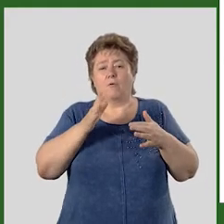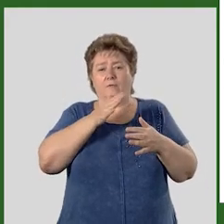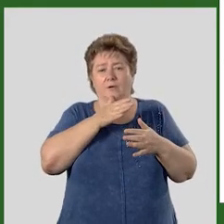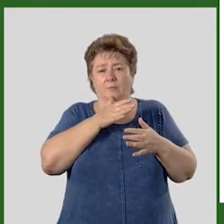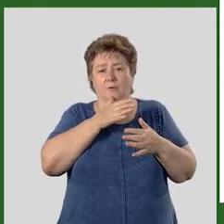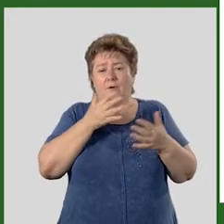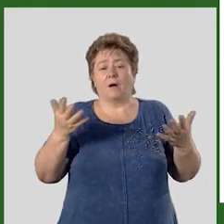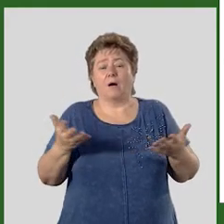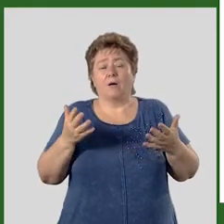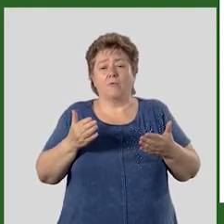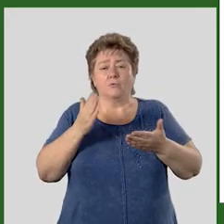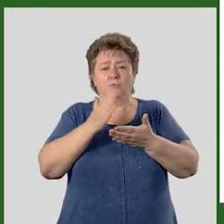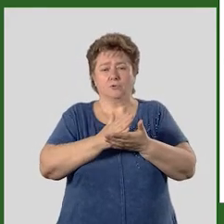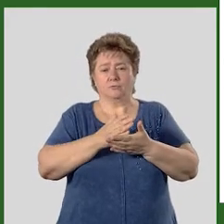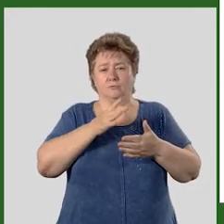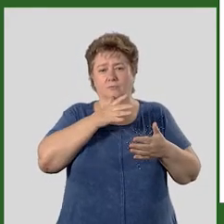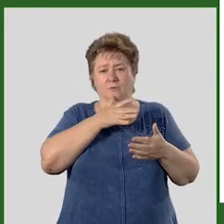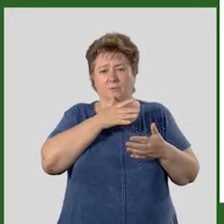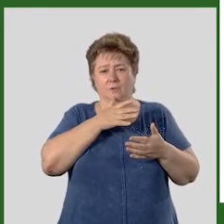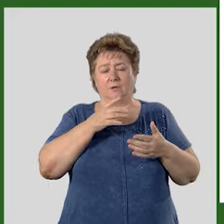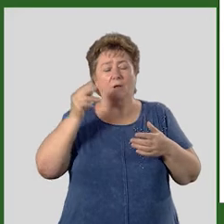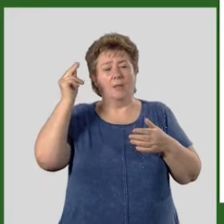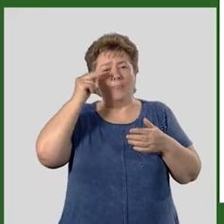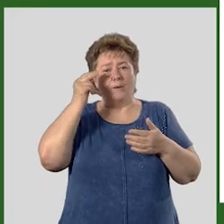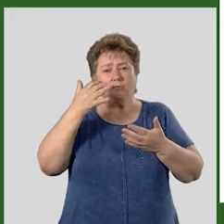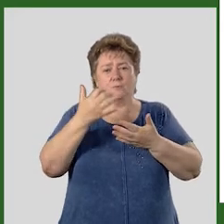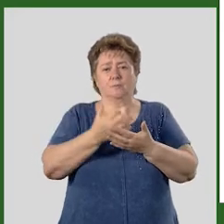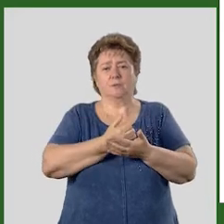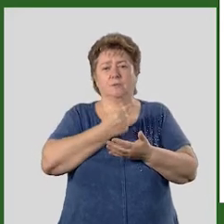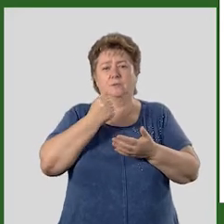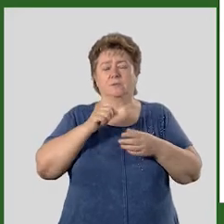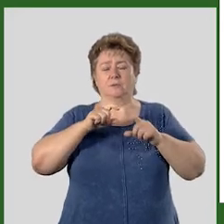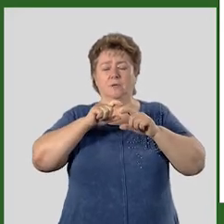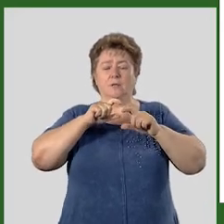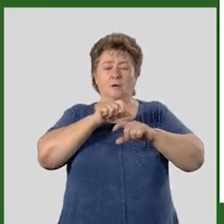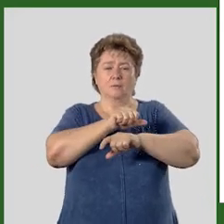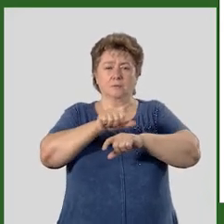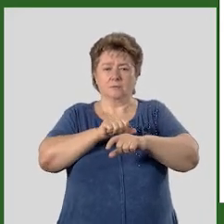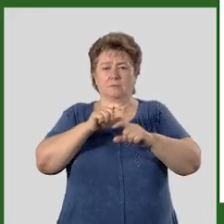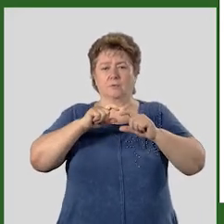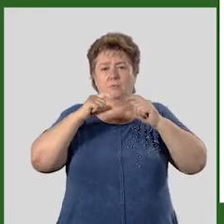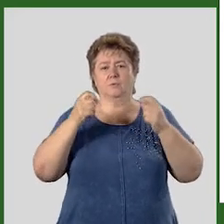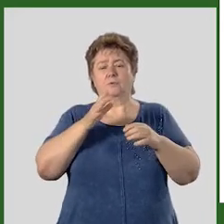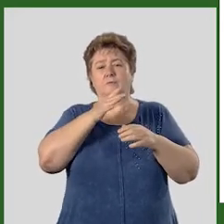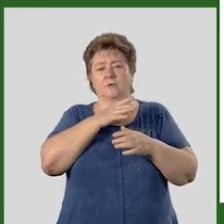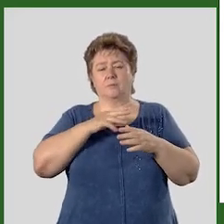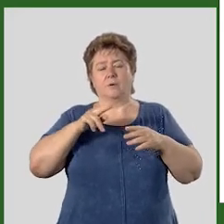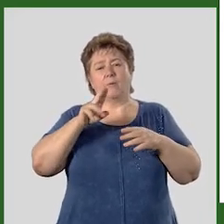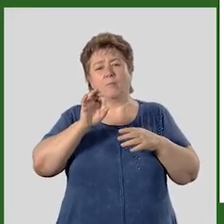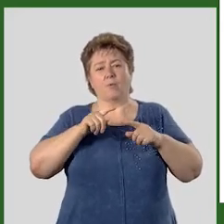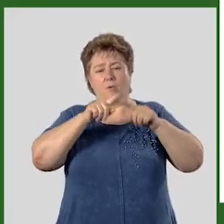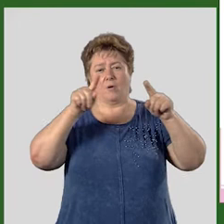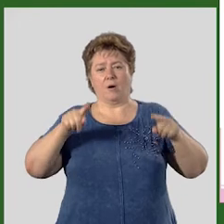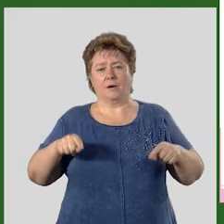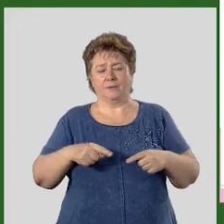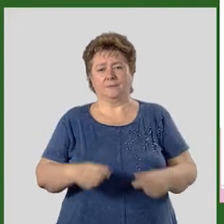время, какое существует время, и научимся определять часовой пояс и время по карте.